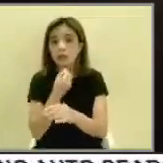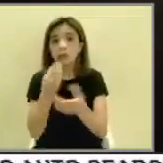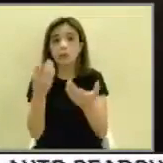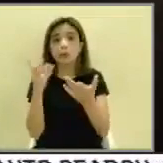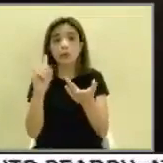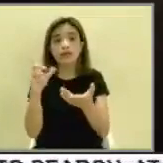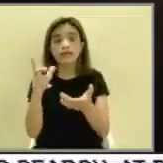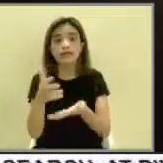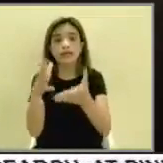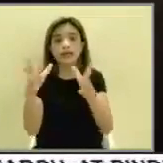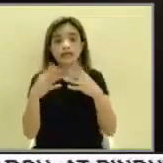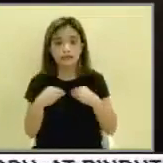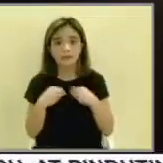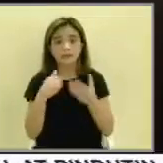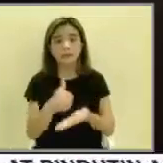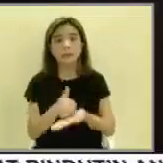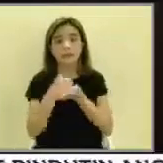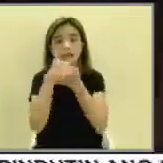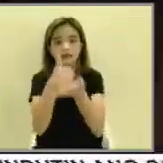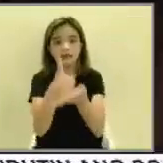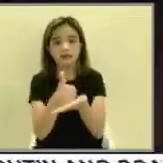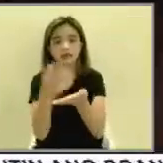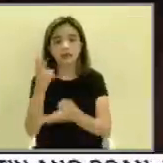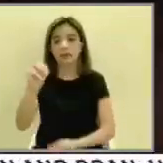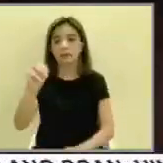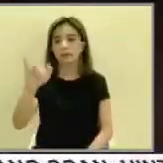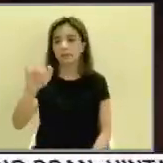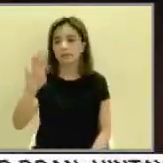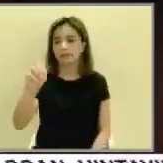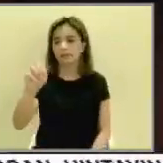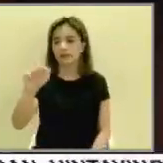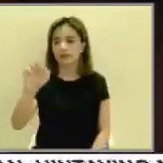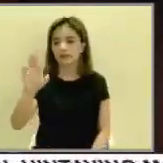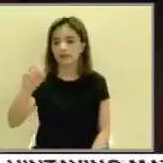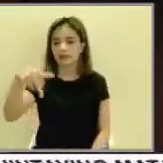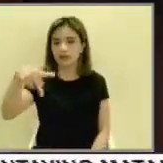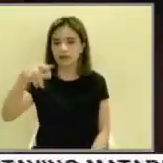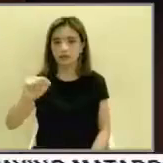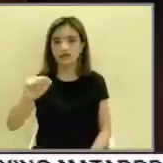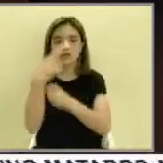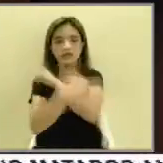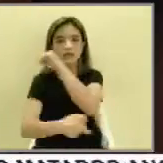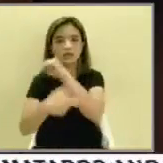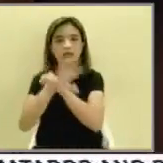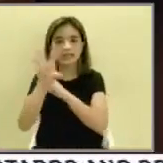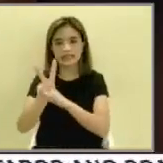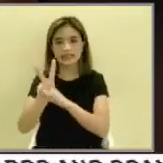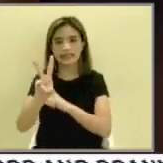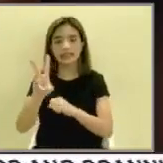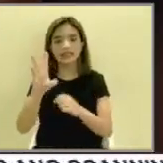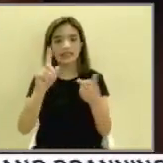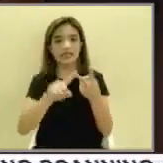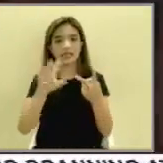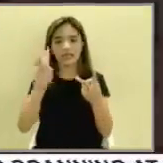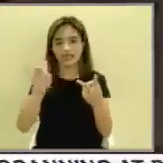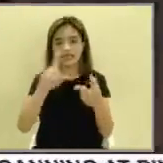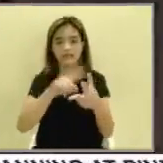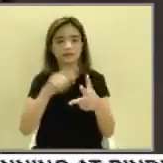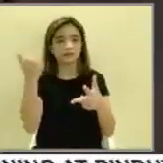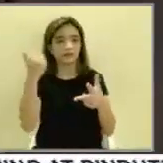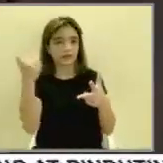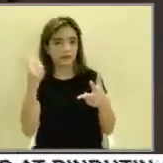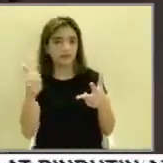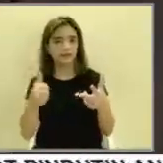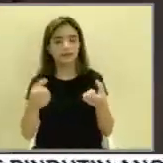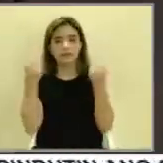mga sinalantang lugar sa Mimaropa, Region 6, 8, 10 at Caraga. Parating na rin sa mga apektadong lugar ang